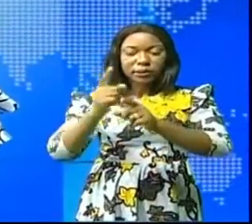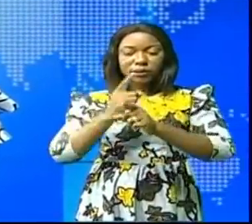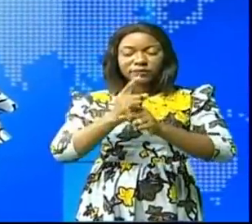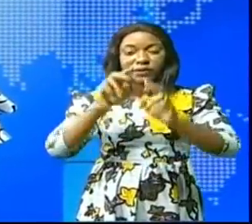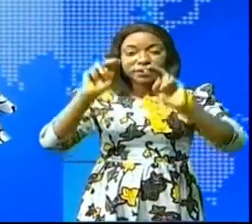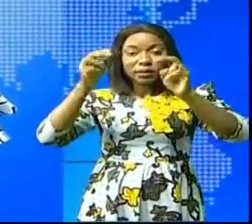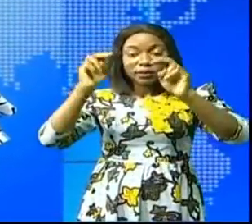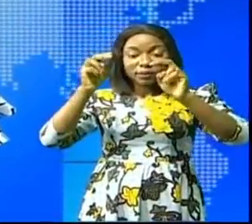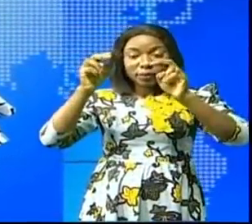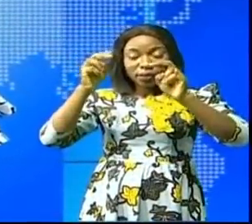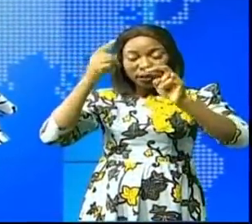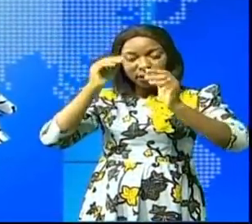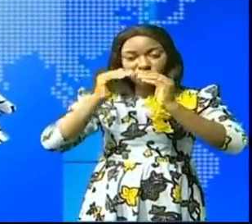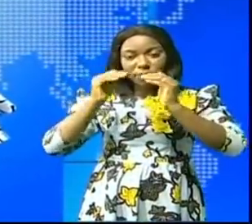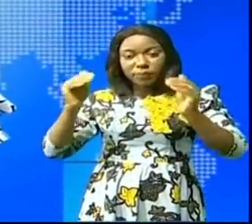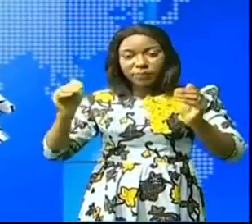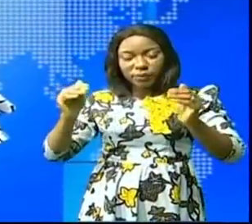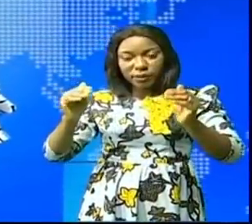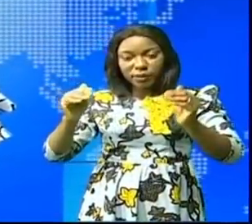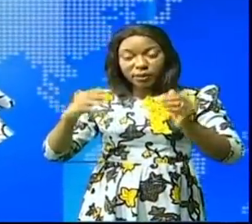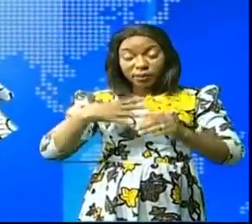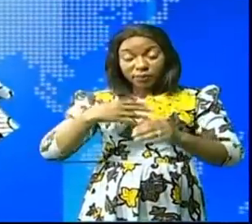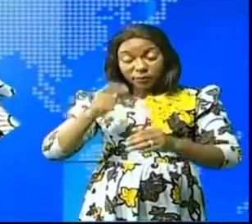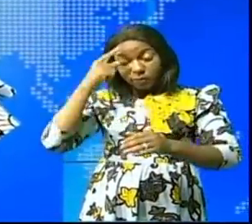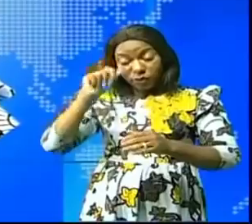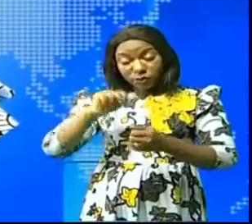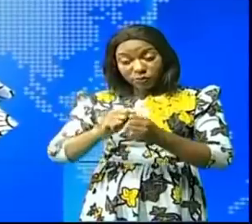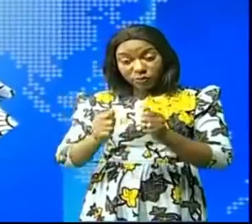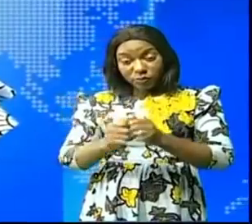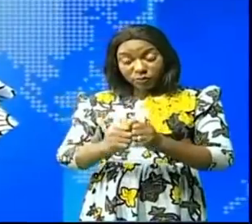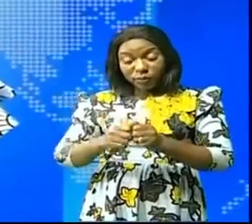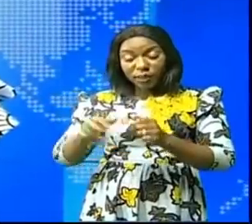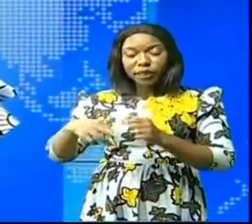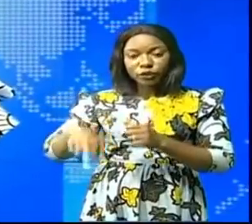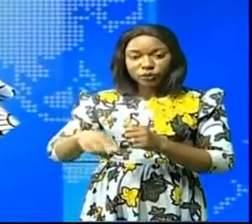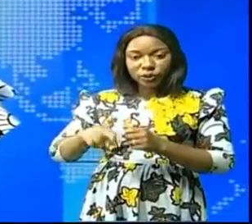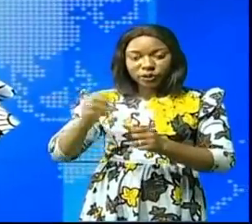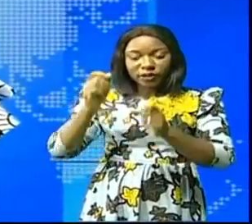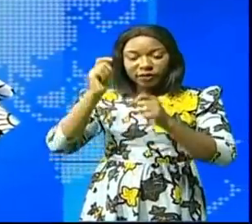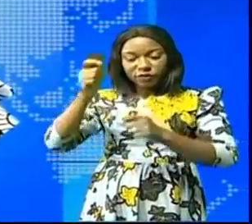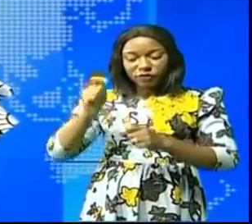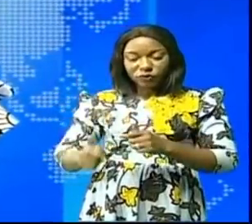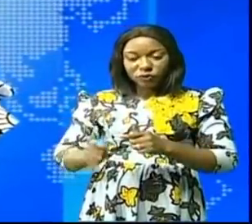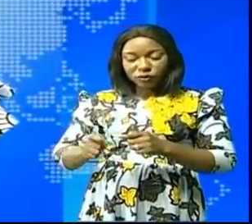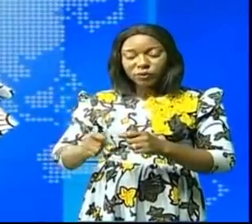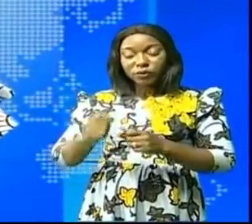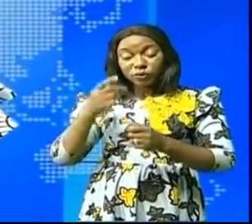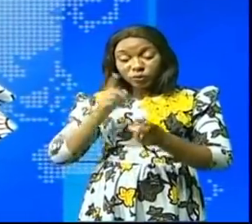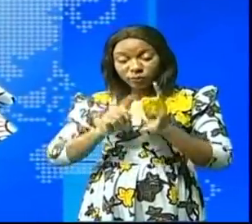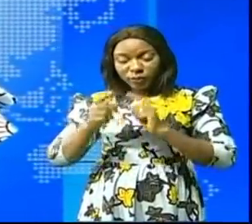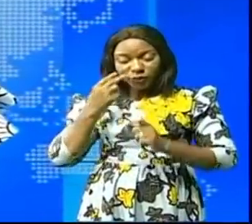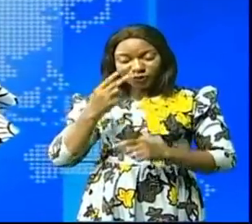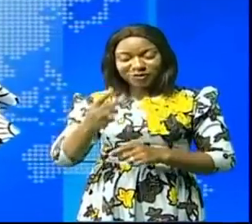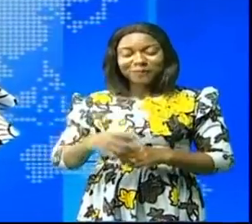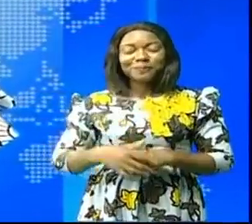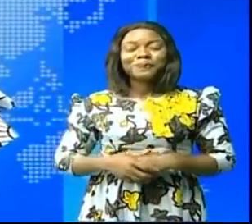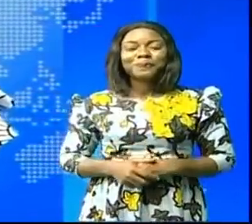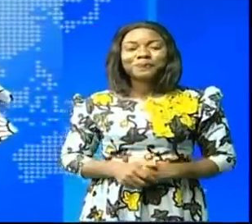« Les opérations de paix onusiennes face au défi de la régionalisation des forces parallèles ». Les détails avec Jean-Di Boukabou.